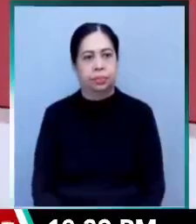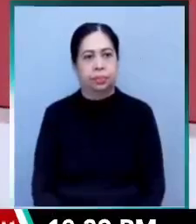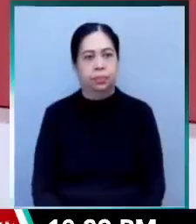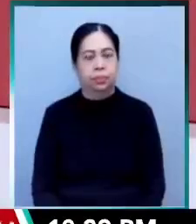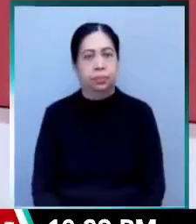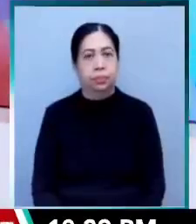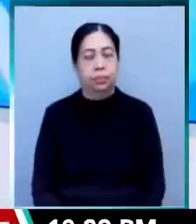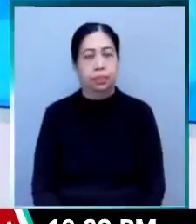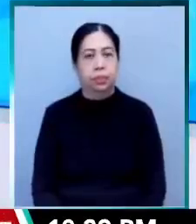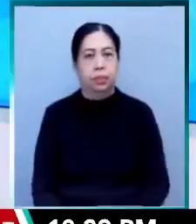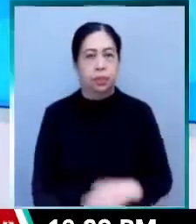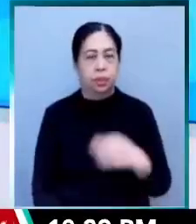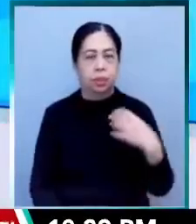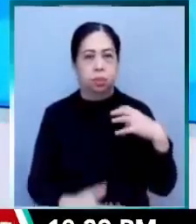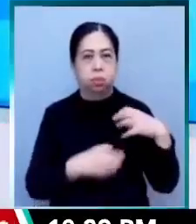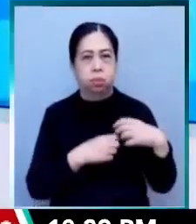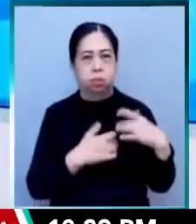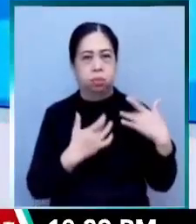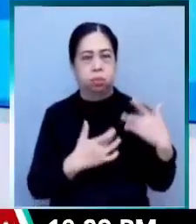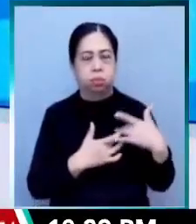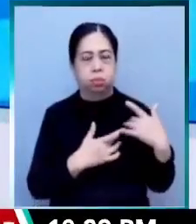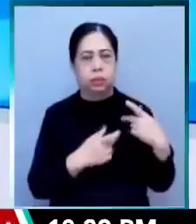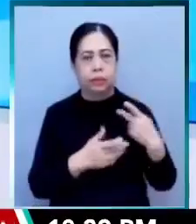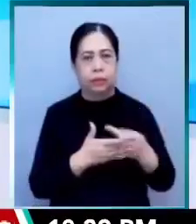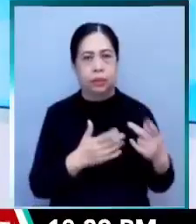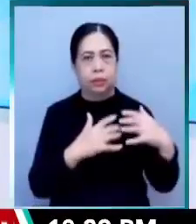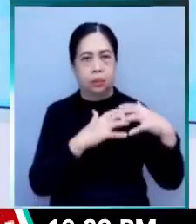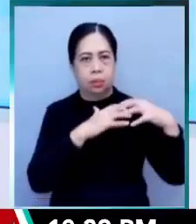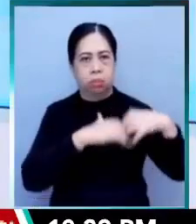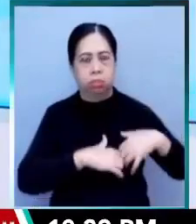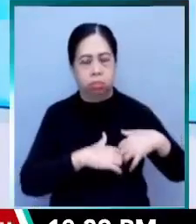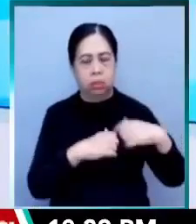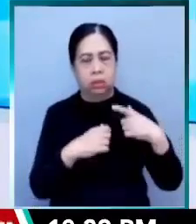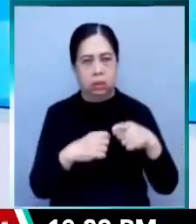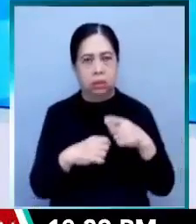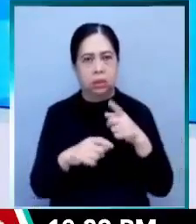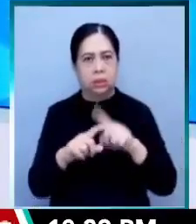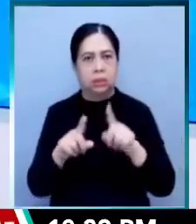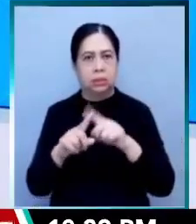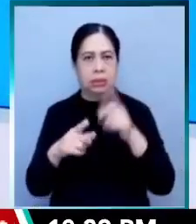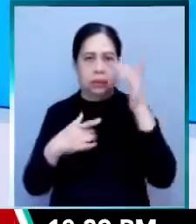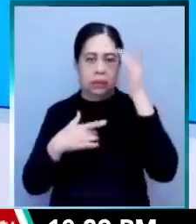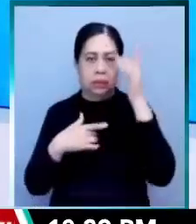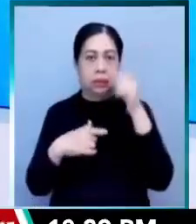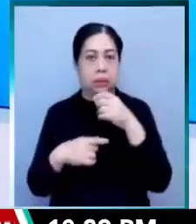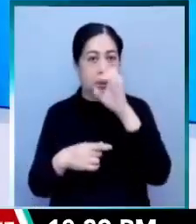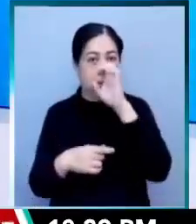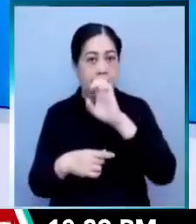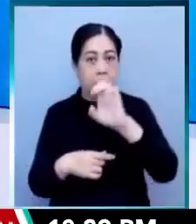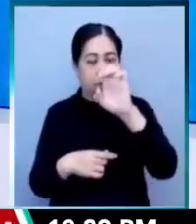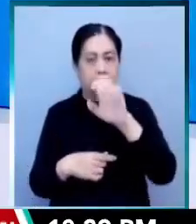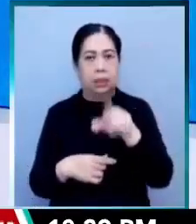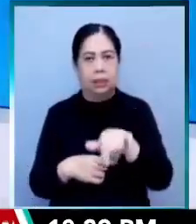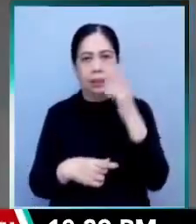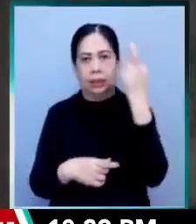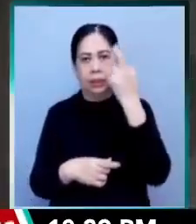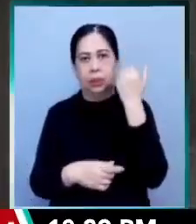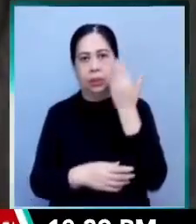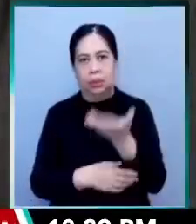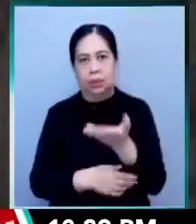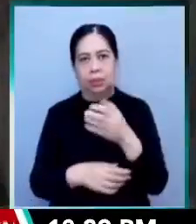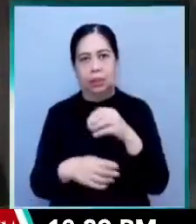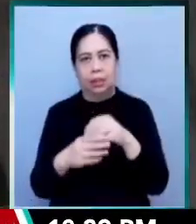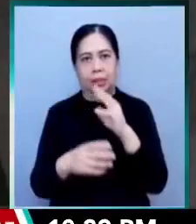Congestive heart failure, bunsod ng samut-saring karamdaman, ang ikinamatay ng elepante sa Manila Zoo na si Mally. Ayon sa